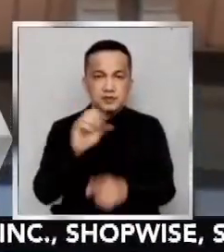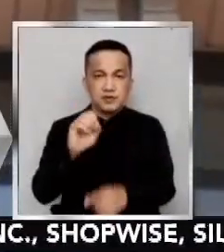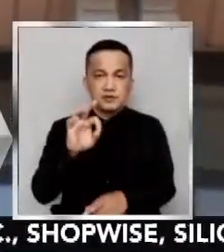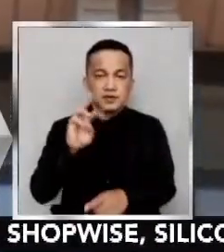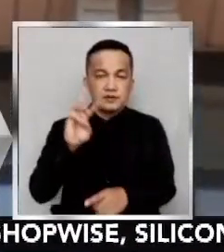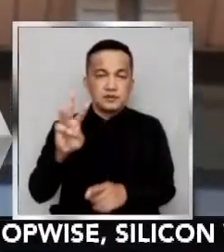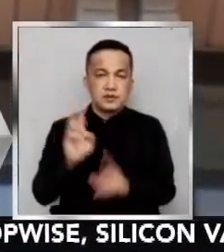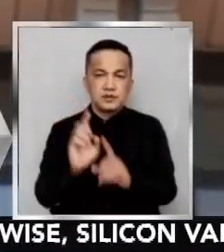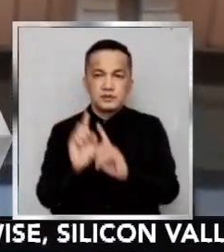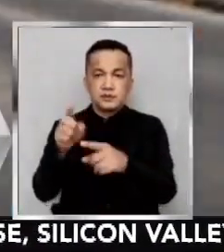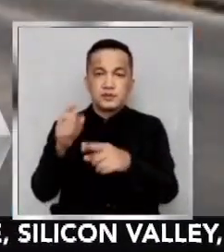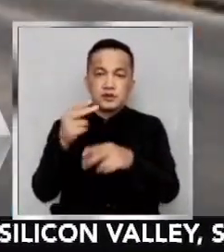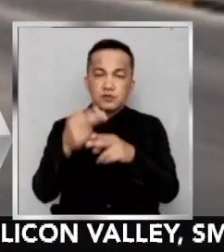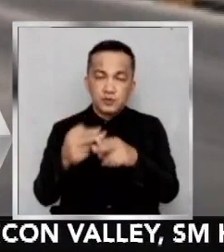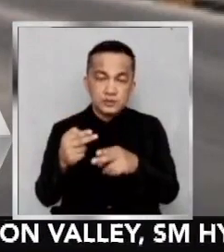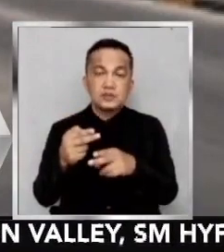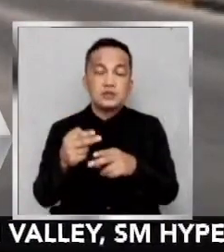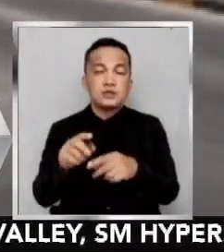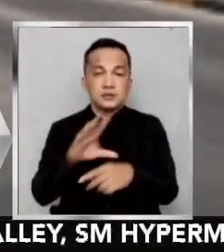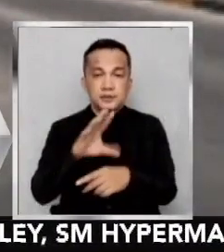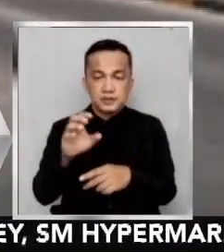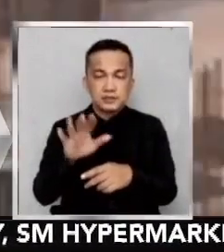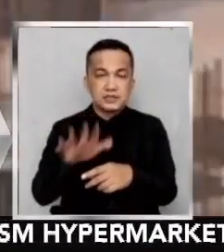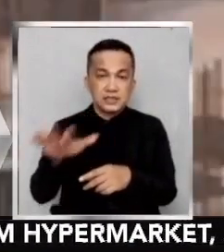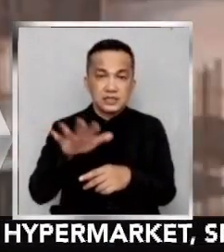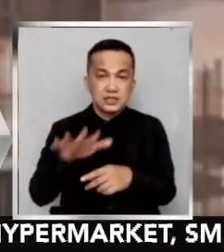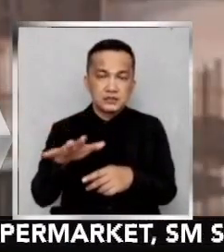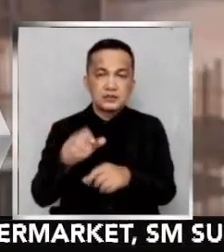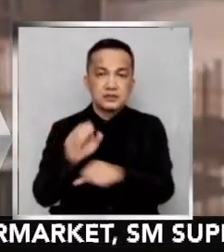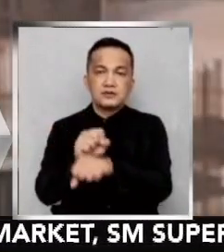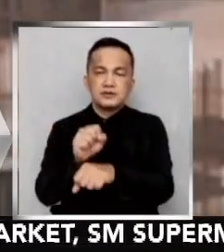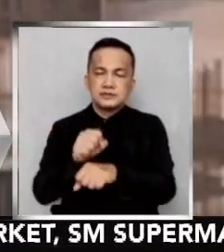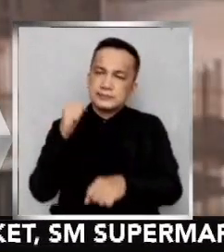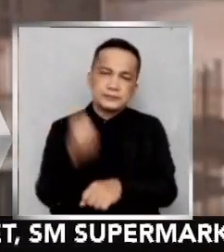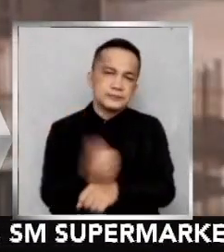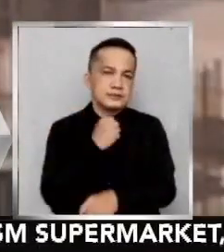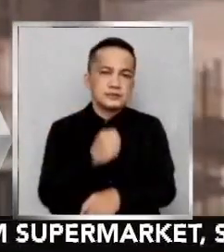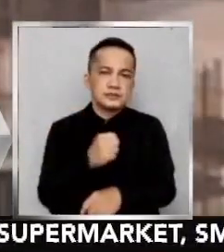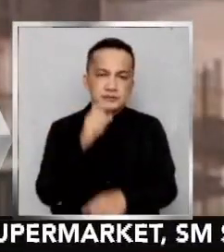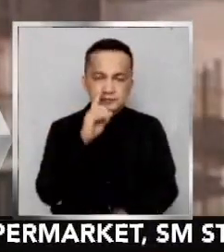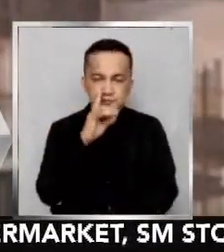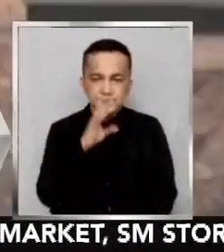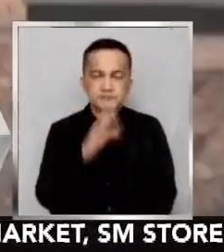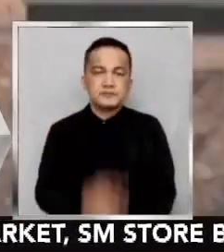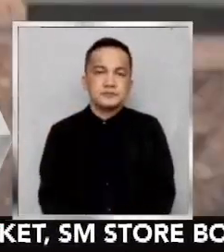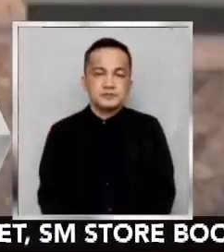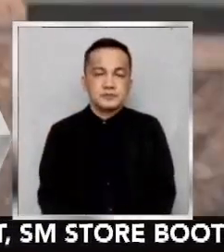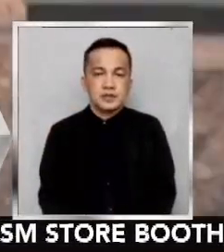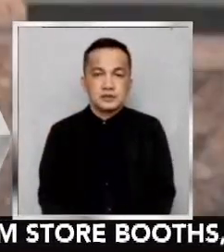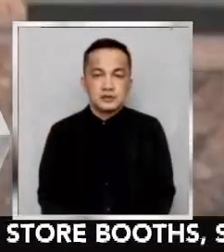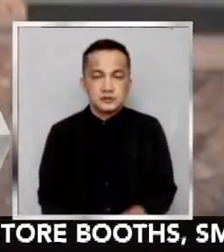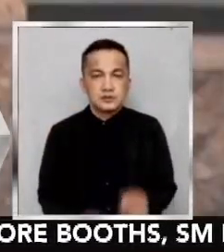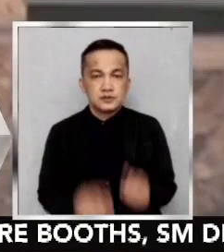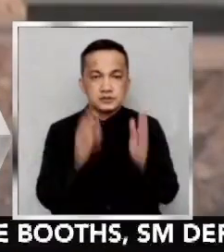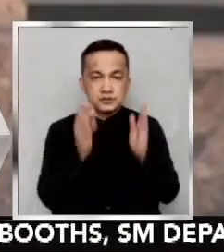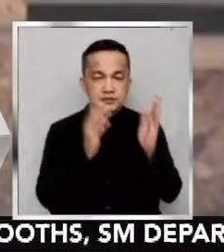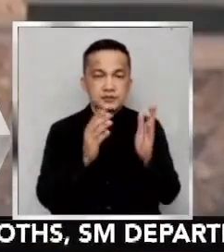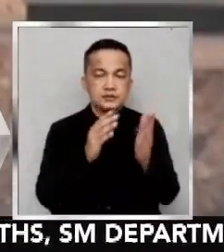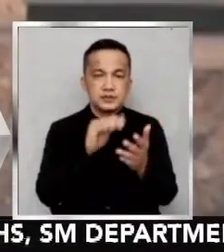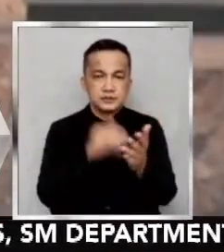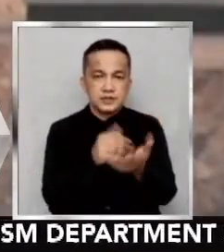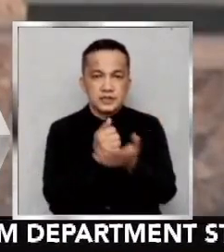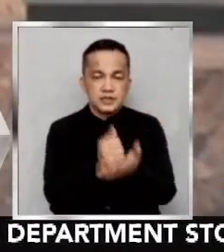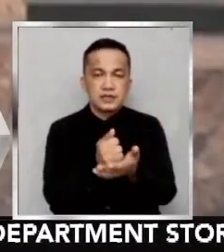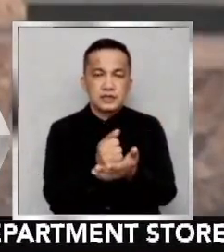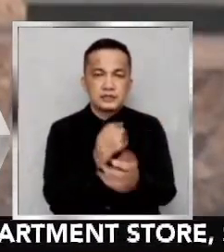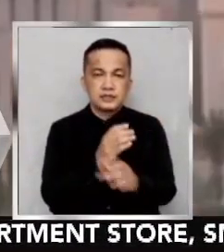sana ng Kuwait at mahigit 500 sa kanila magtatrabaho sana bilang domestic workers, habang nasa service sector at healthcare